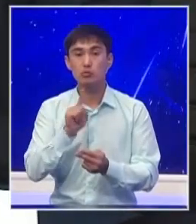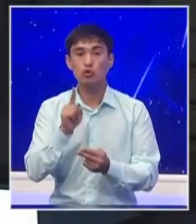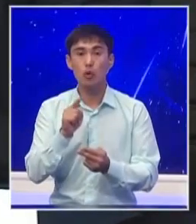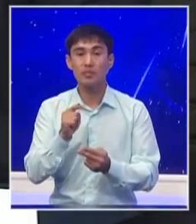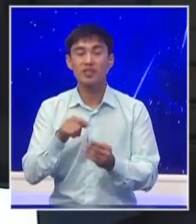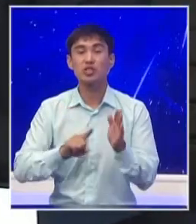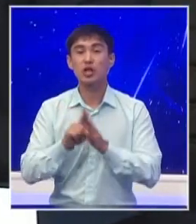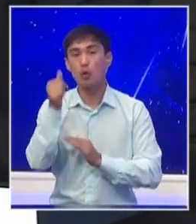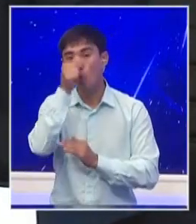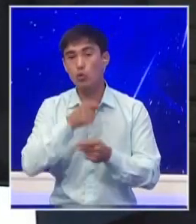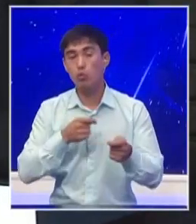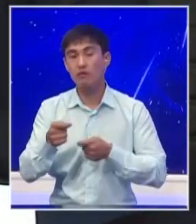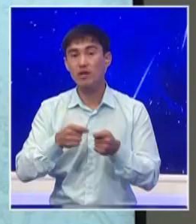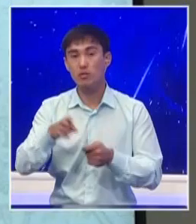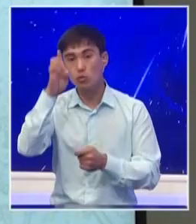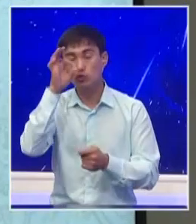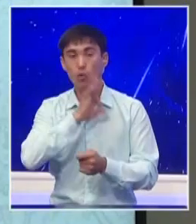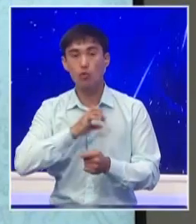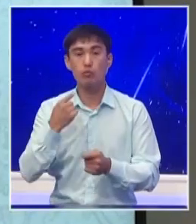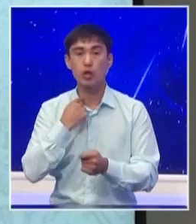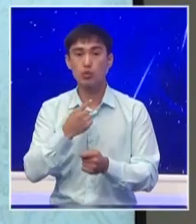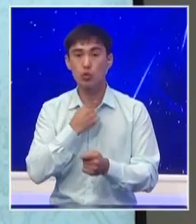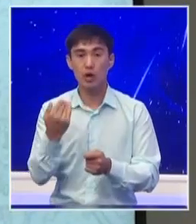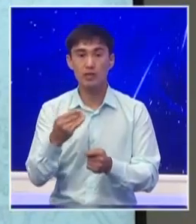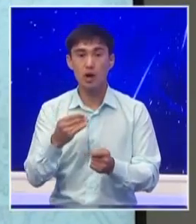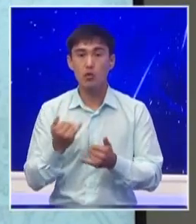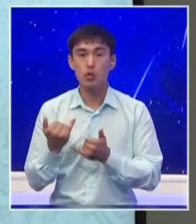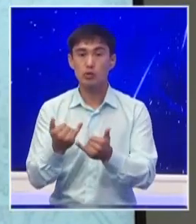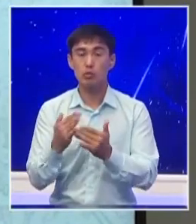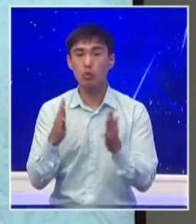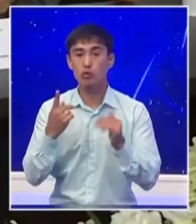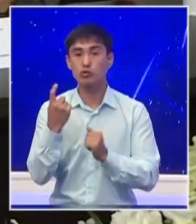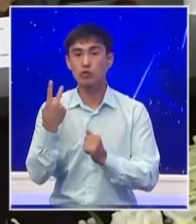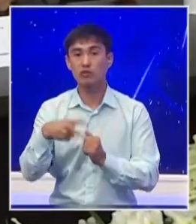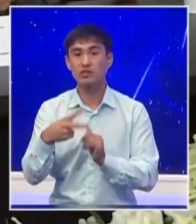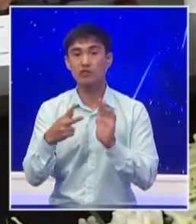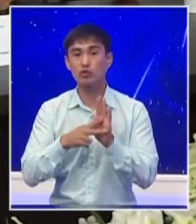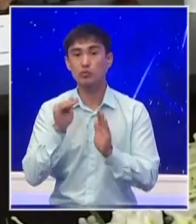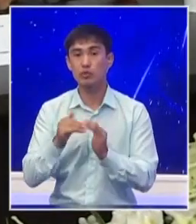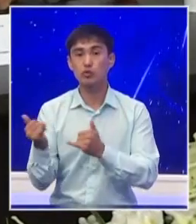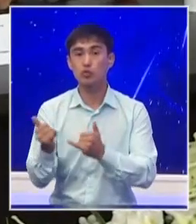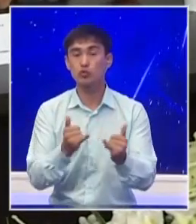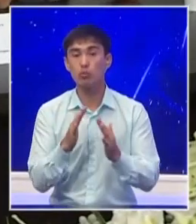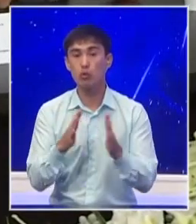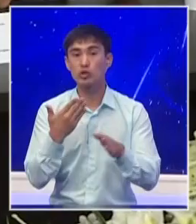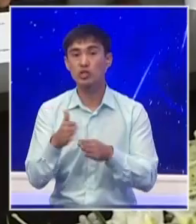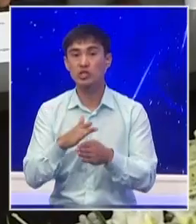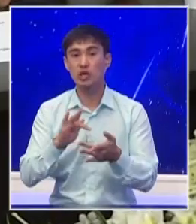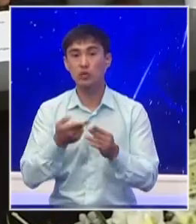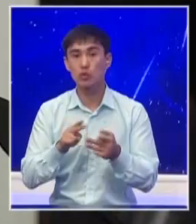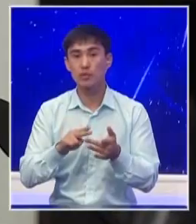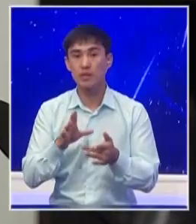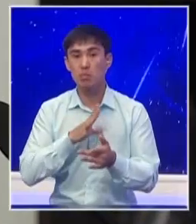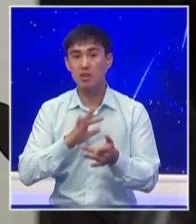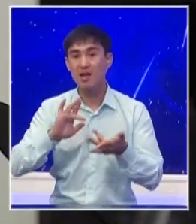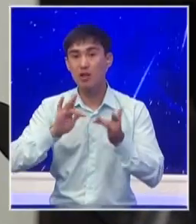что с начала года управлением госдоходов по городу Талдыкурган оказано более 128 тысяч услуг, большая часть из которых